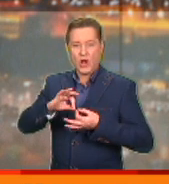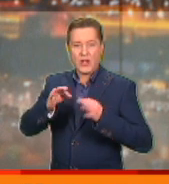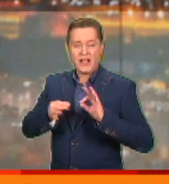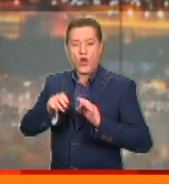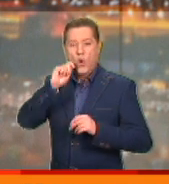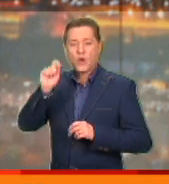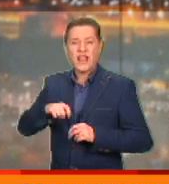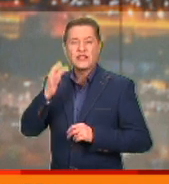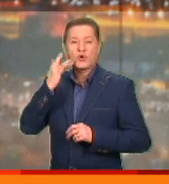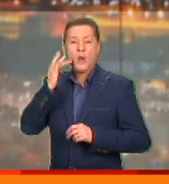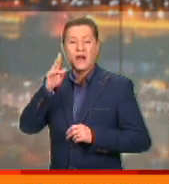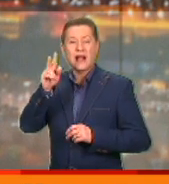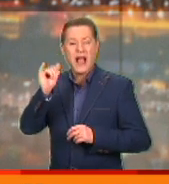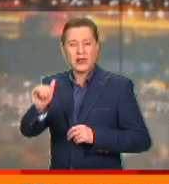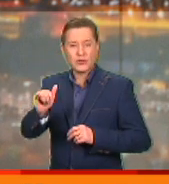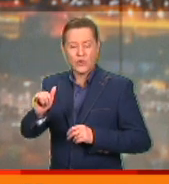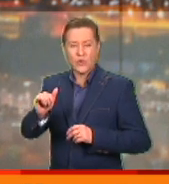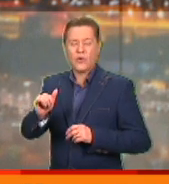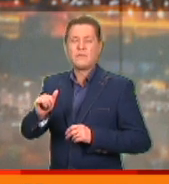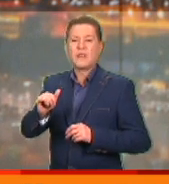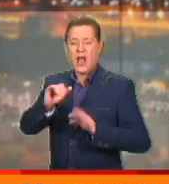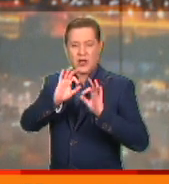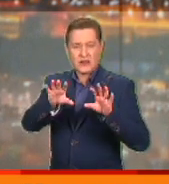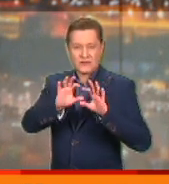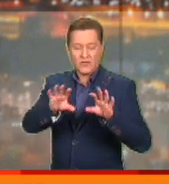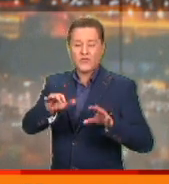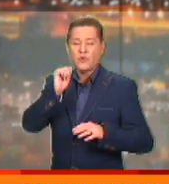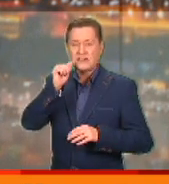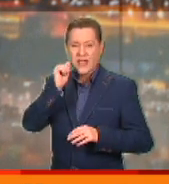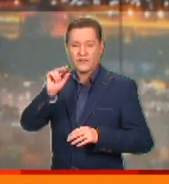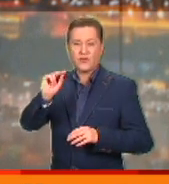українську американку з обкладинки глянцевих журналів. Дивіться вже завтра в продовженні циклу.